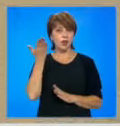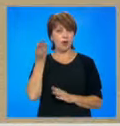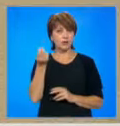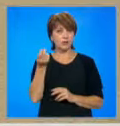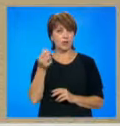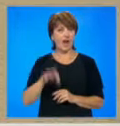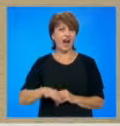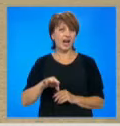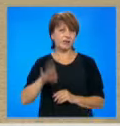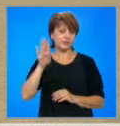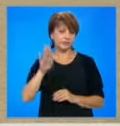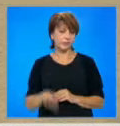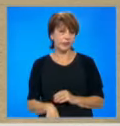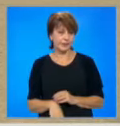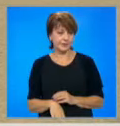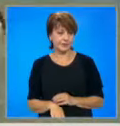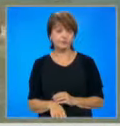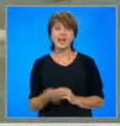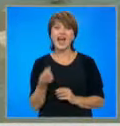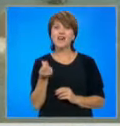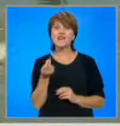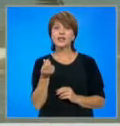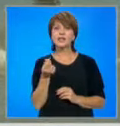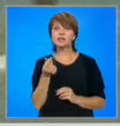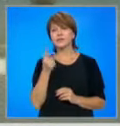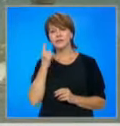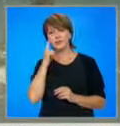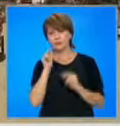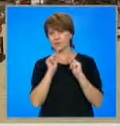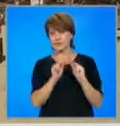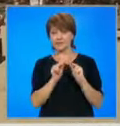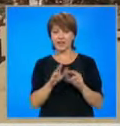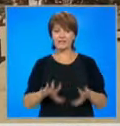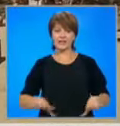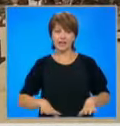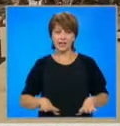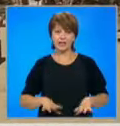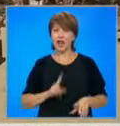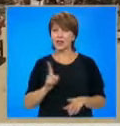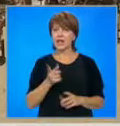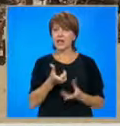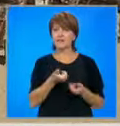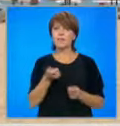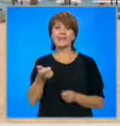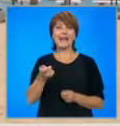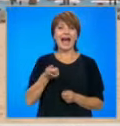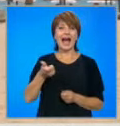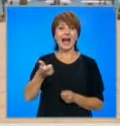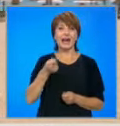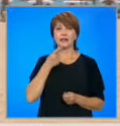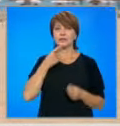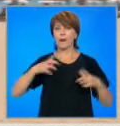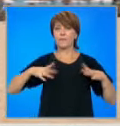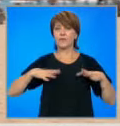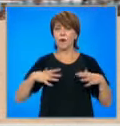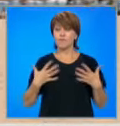ниско. Финансистите съветват гражданите да натеглят необмислено бързи кредити за почивка. Колкото и да е чудно, много българи се